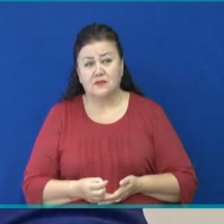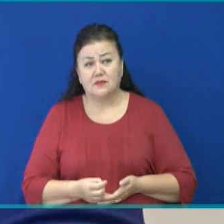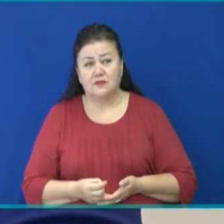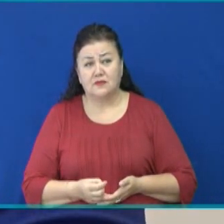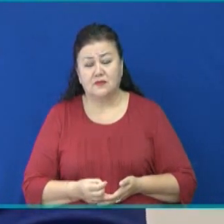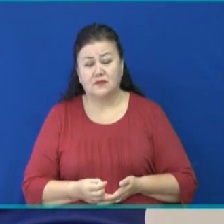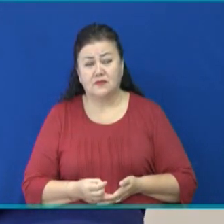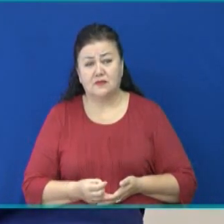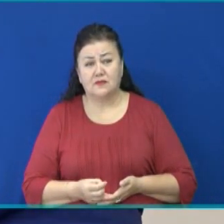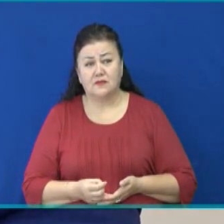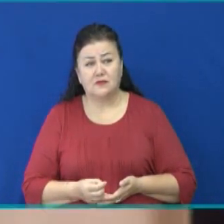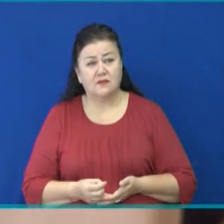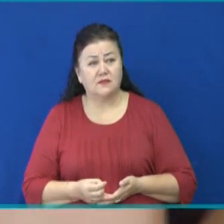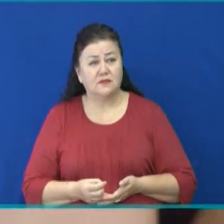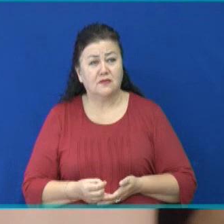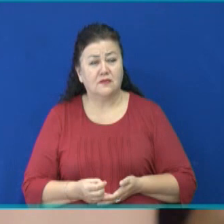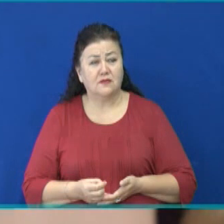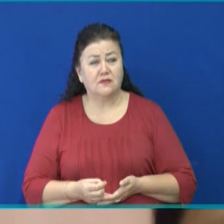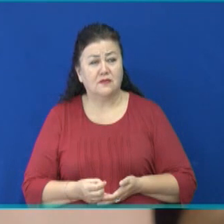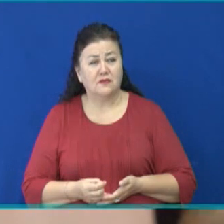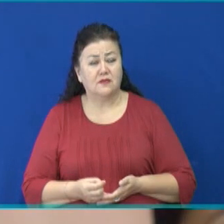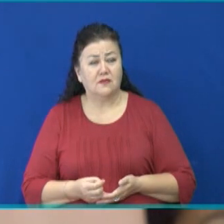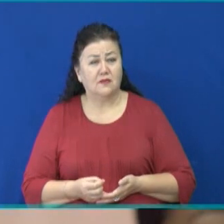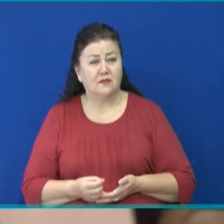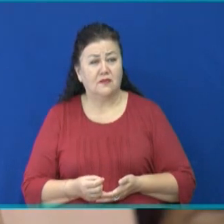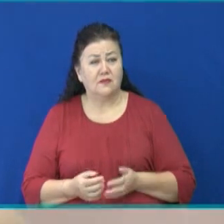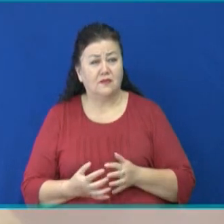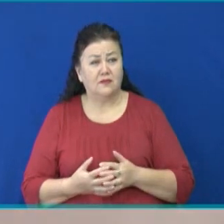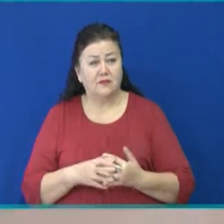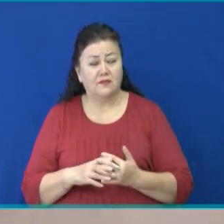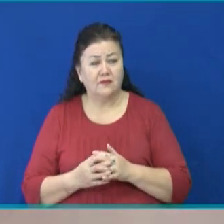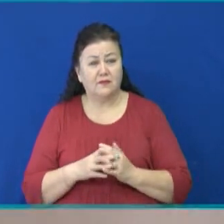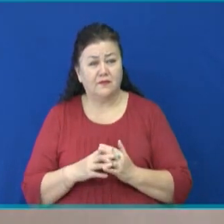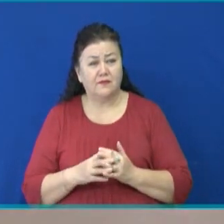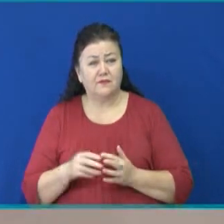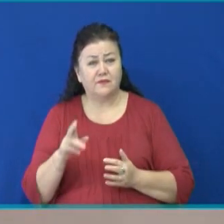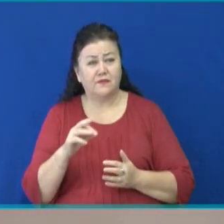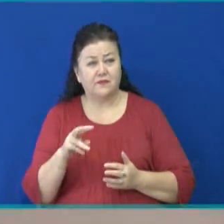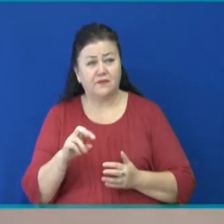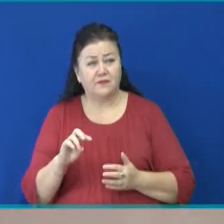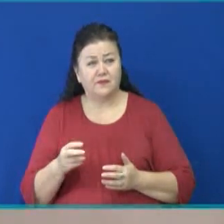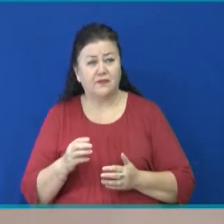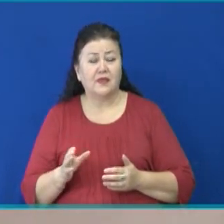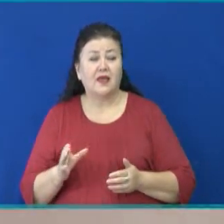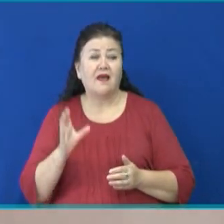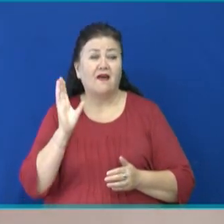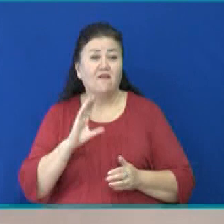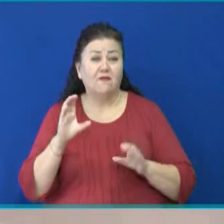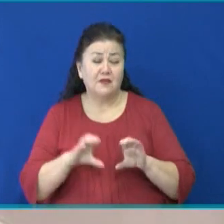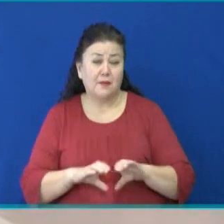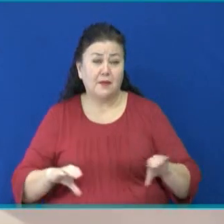дорога Бескарагай-Долони. Я по поводу дорог в селе Долони. У нас строили водопровод, все